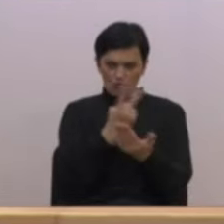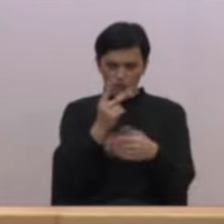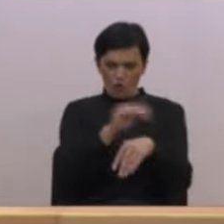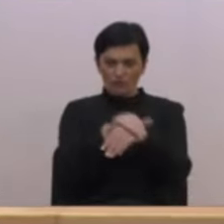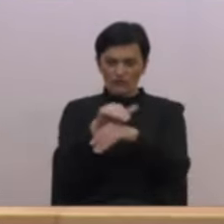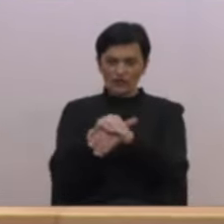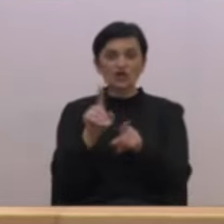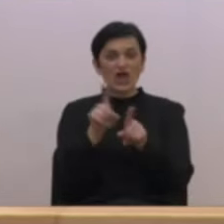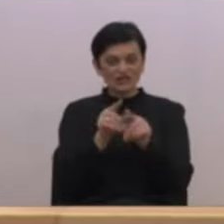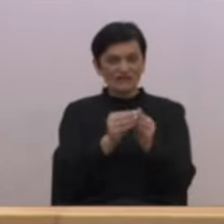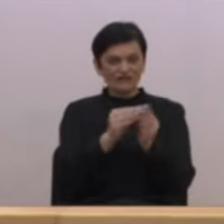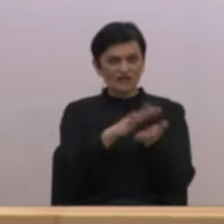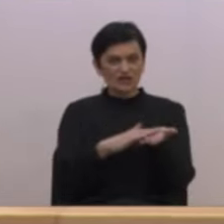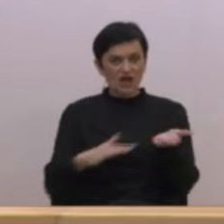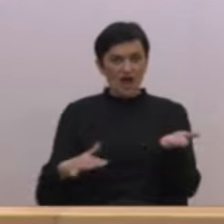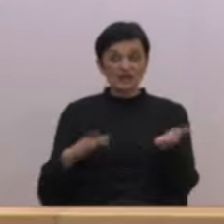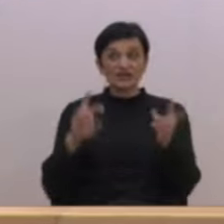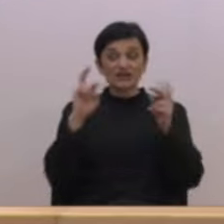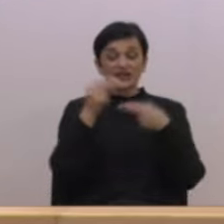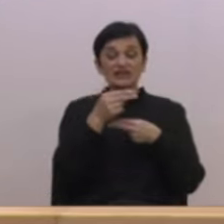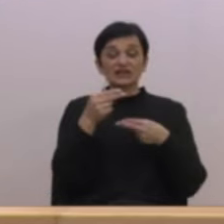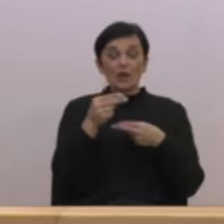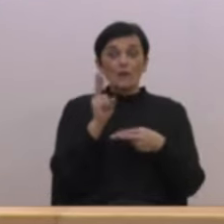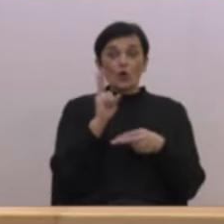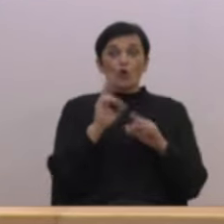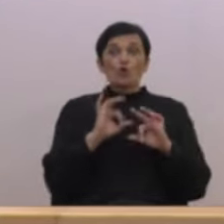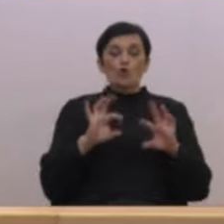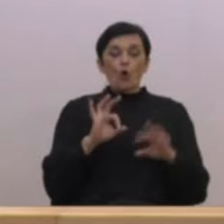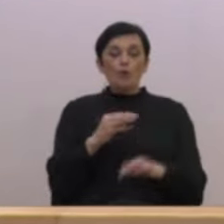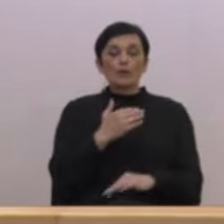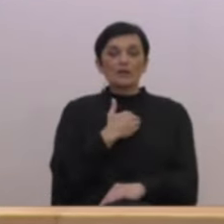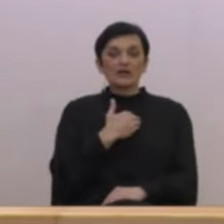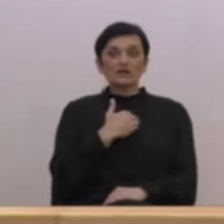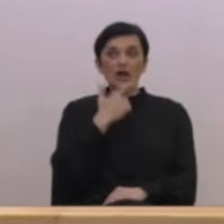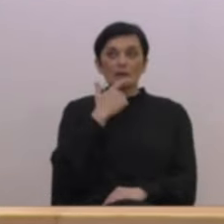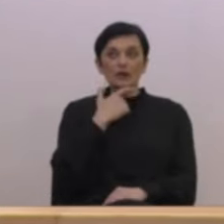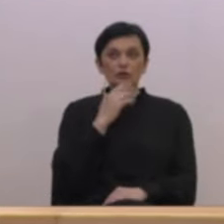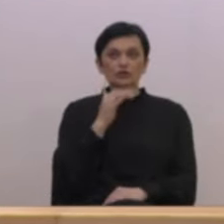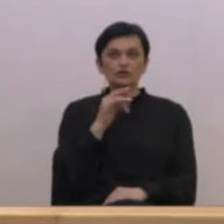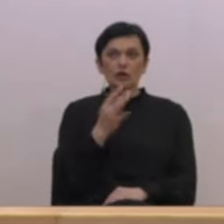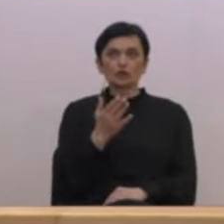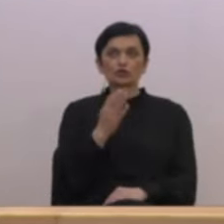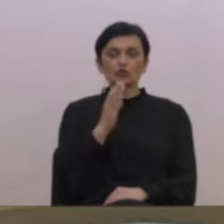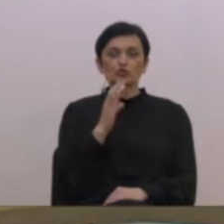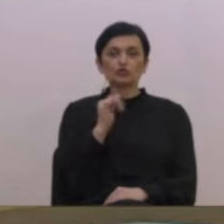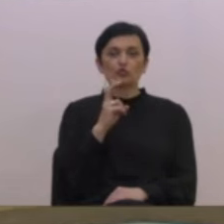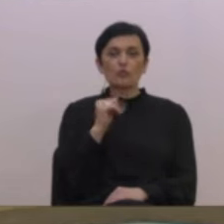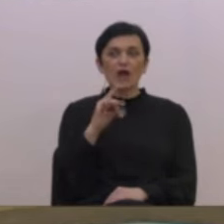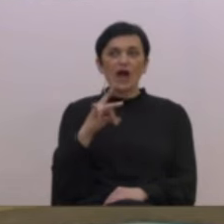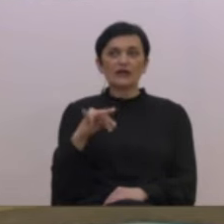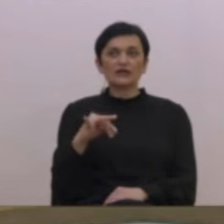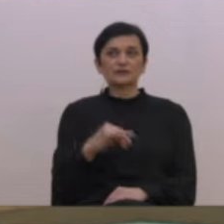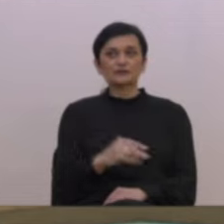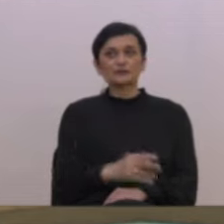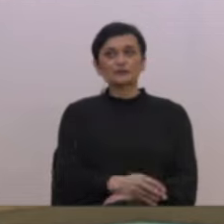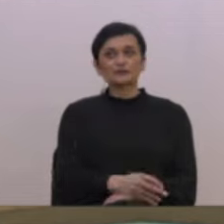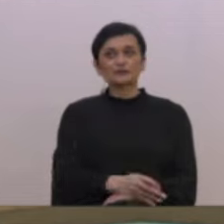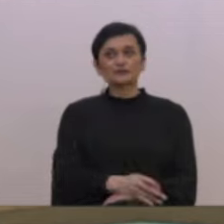ასევე გაგრძელება. ამ თემაზე მინდა კომენტარი გააკეთოთ ბატონო. სოზარს უგვარი.